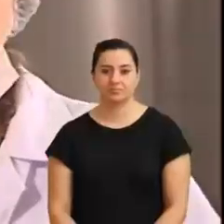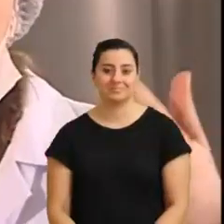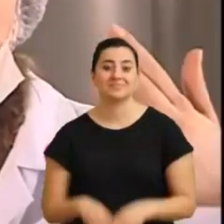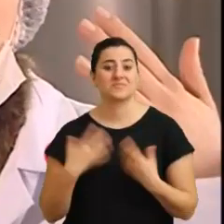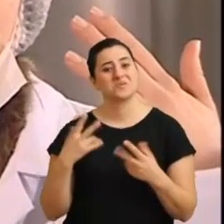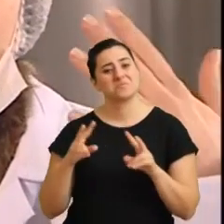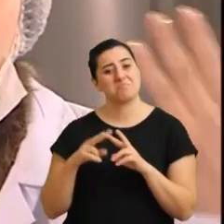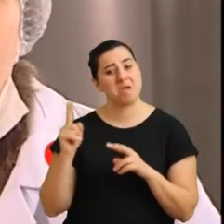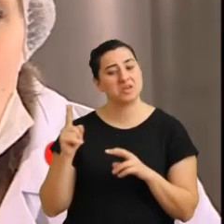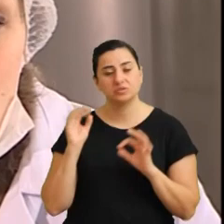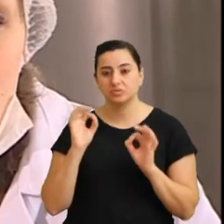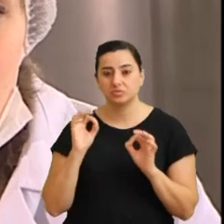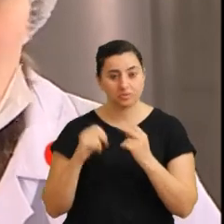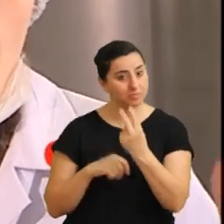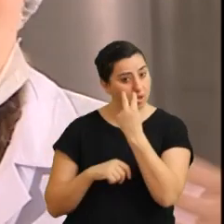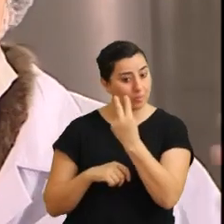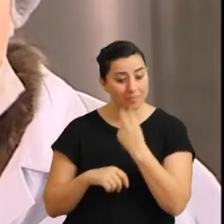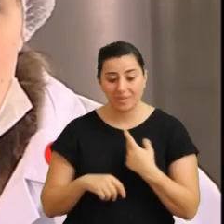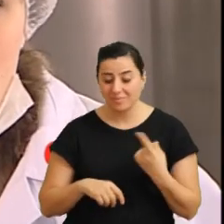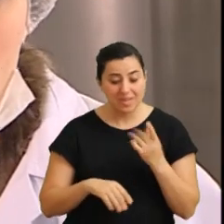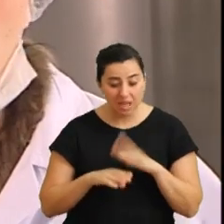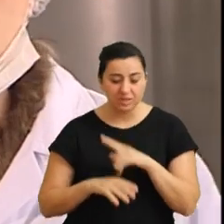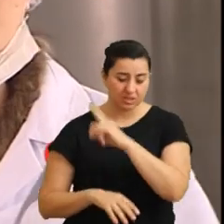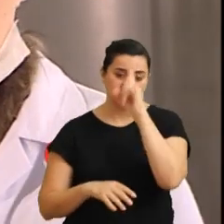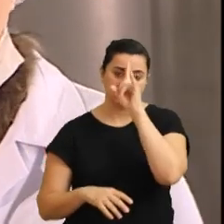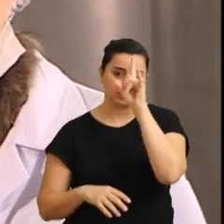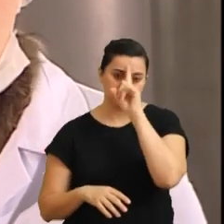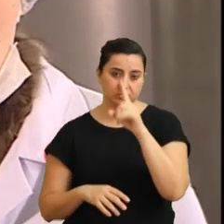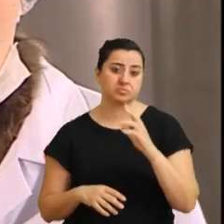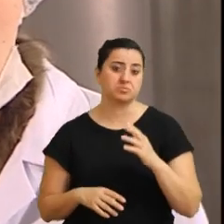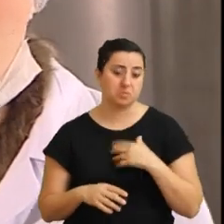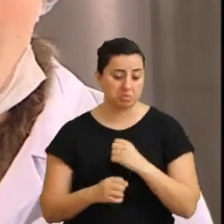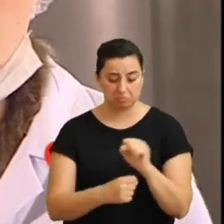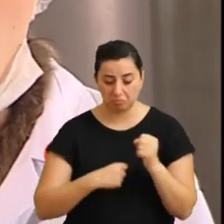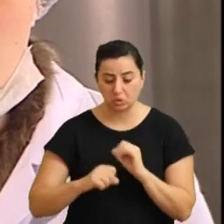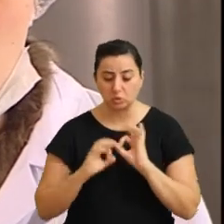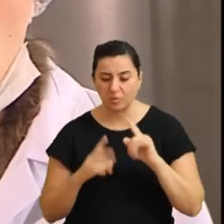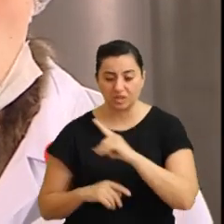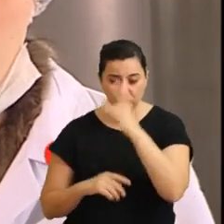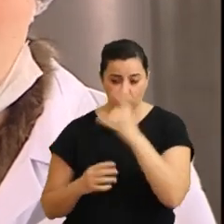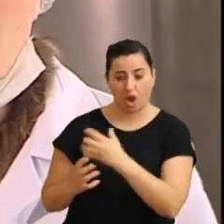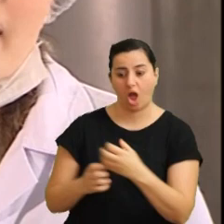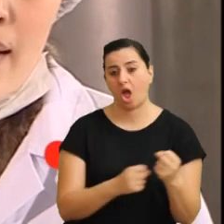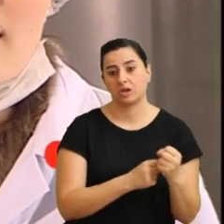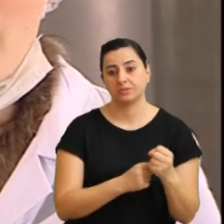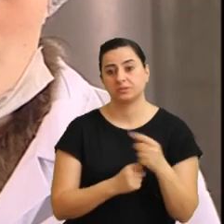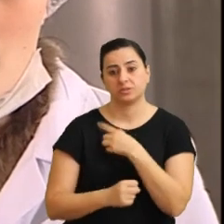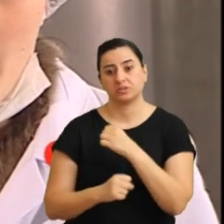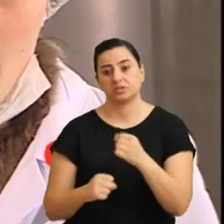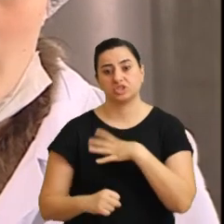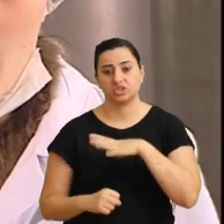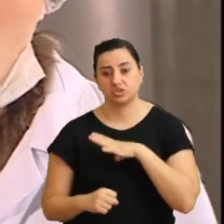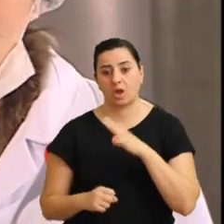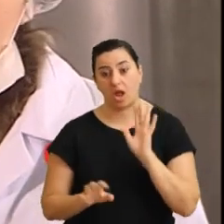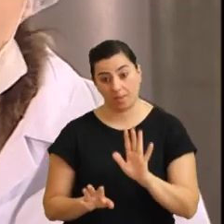Ya Mert'in gözü sürekli üstümde, ne yapsam, kıskanıyor. Ben orada itinayla karıştırırken geldi, aldı sopayı, kendisi